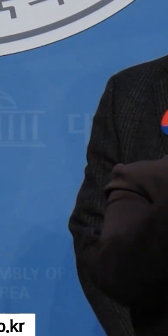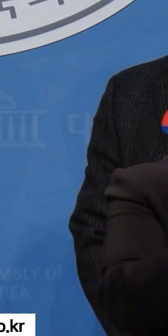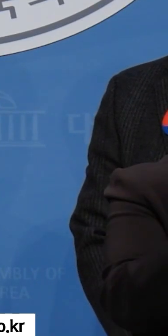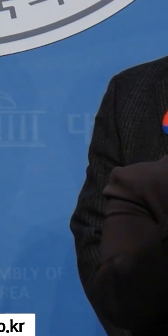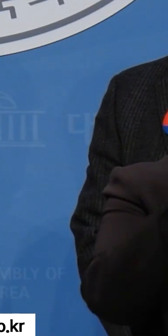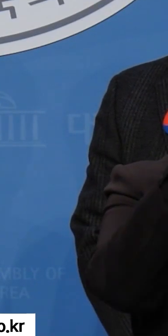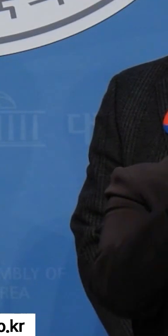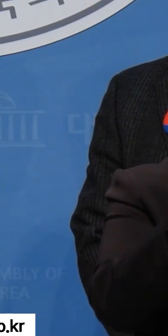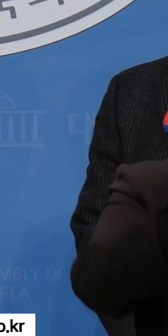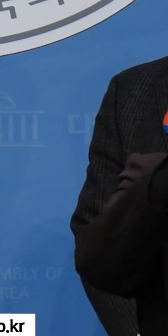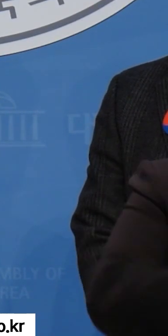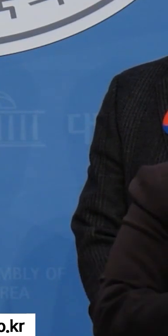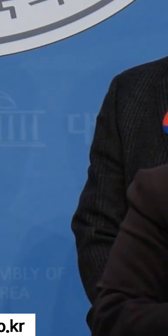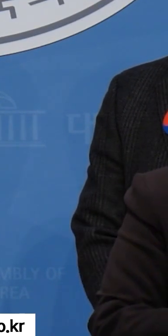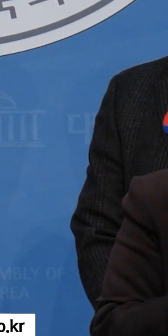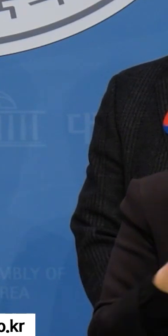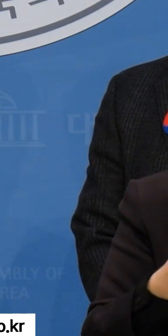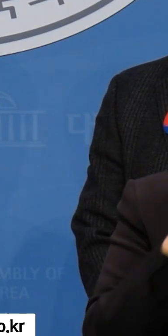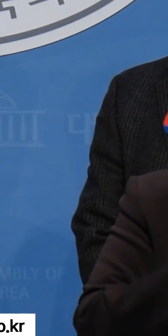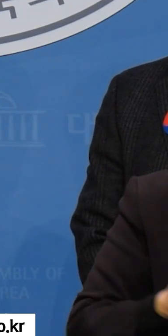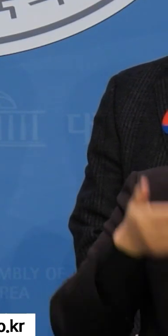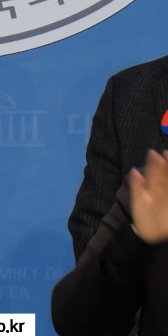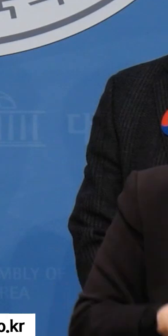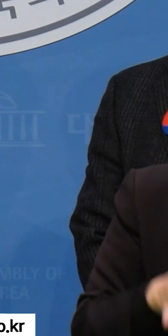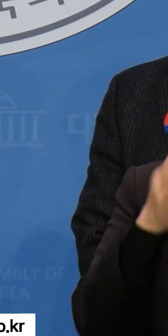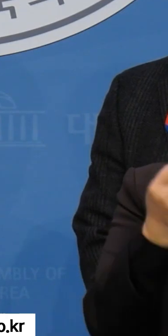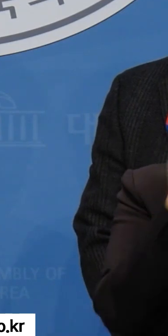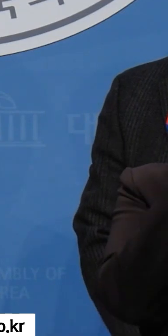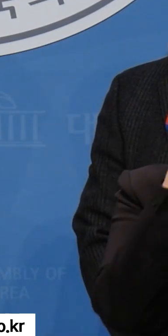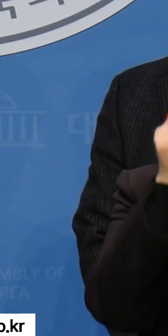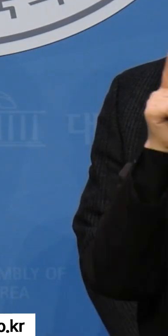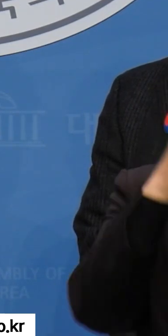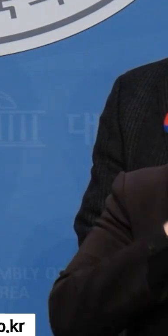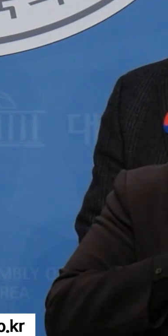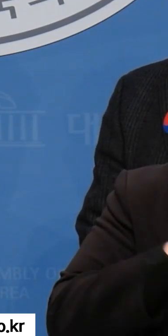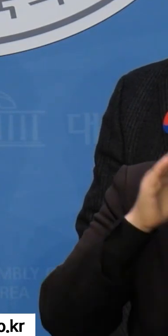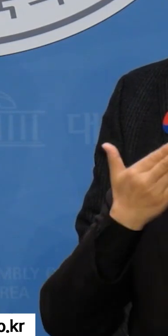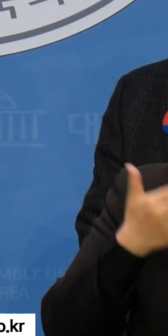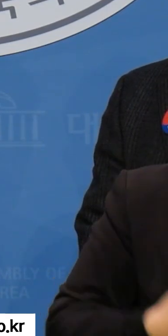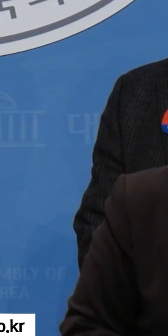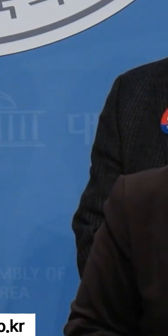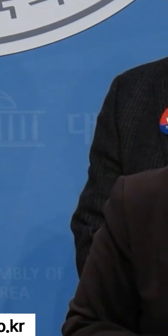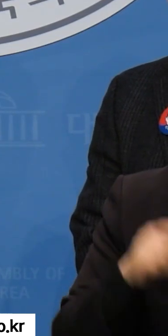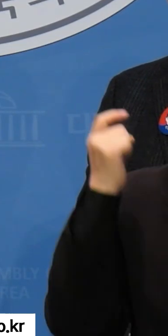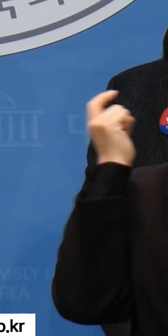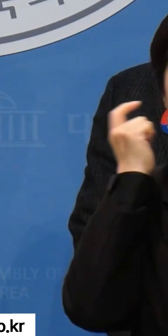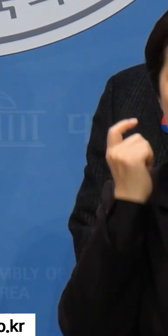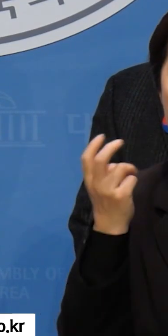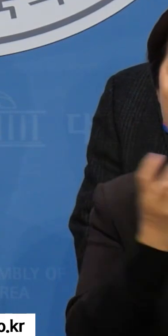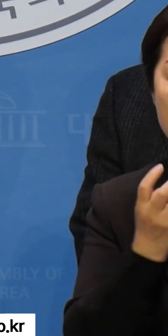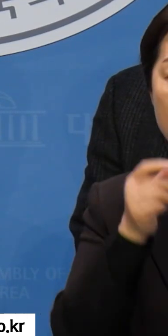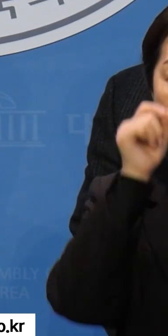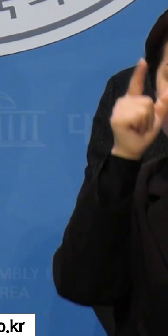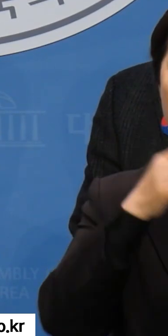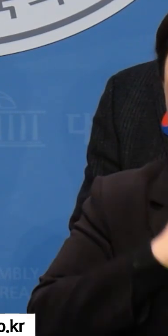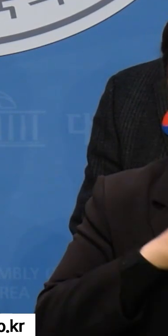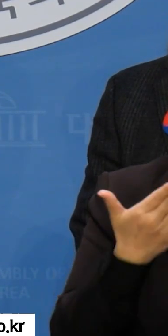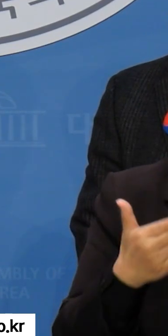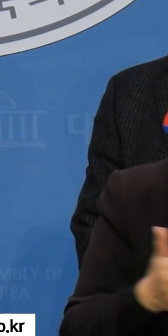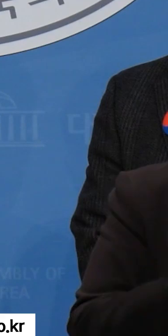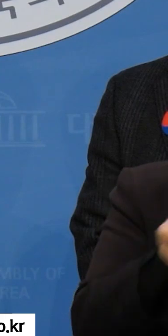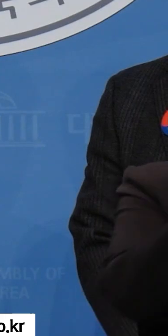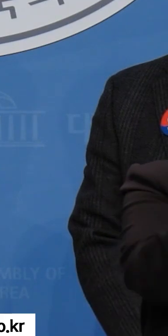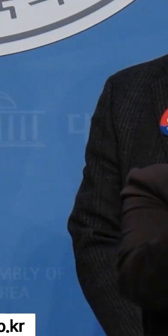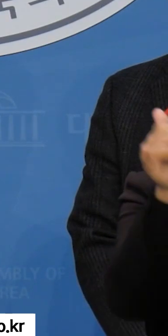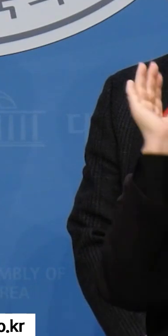경험들을 통해서 패배의 아픈 맛도 보았지만 많은 것들을 또 배워왔습니다. 듣는 방법을 배웠습니다. 이번에는